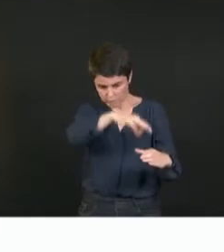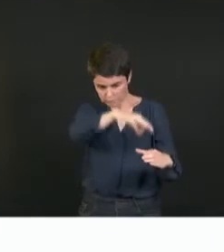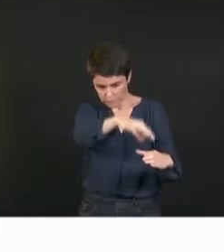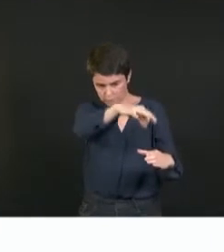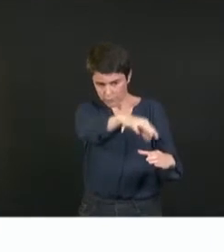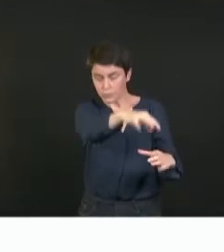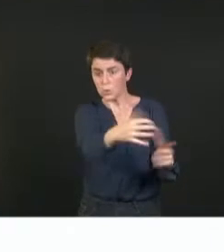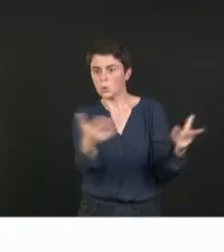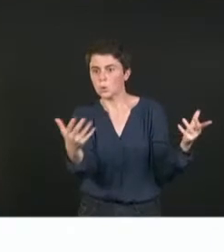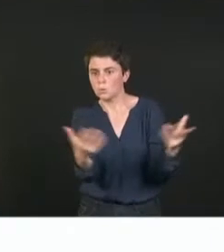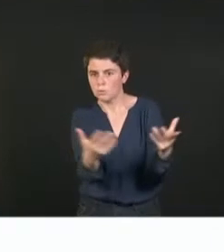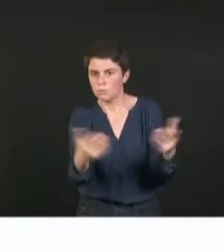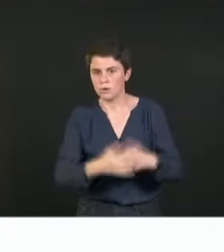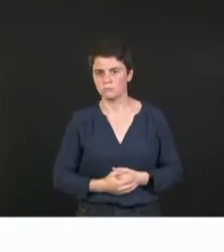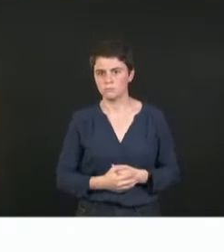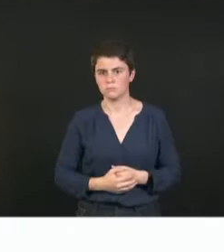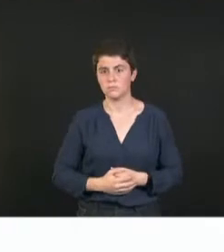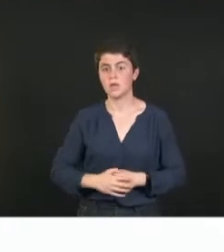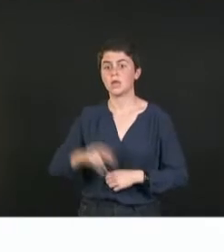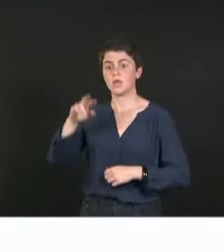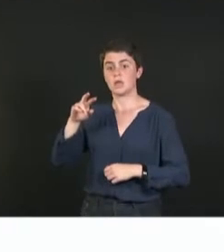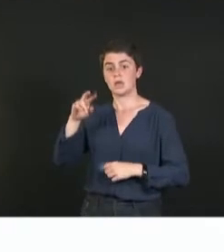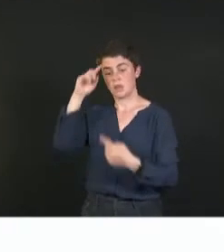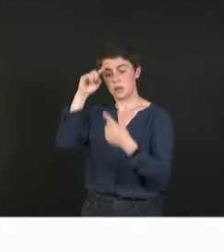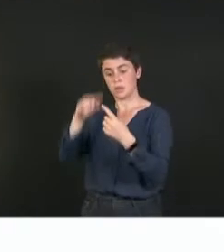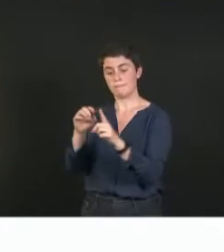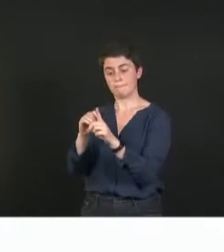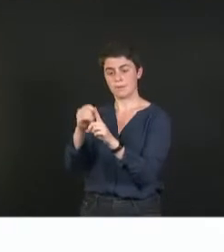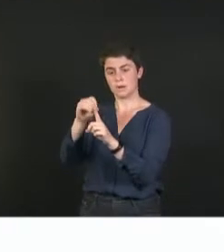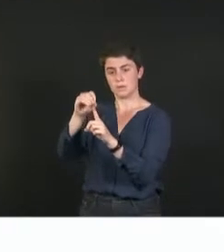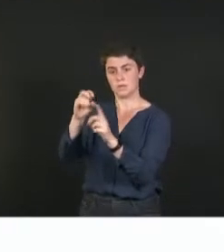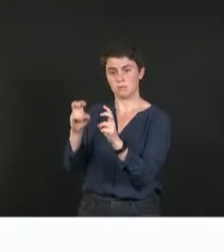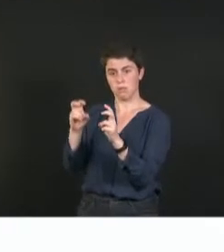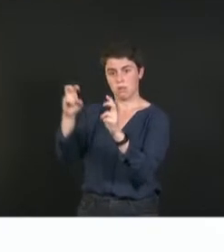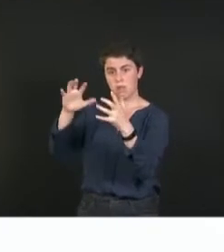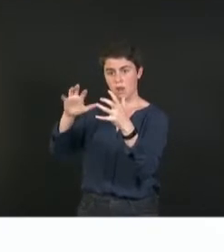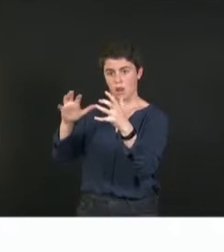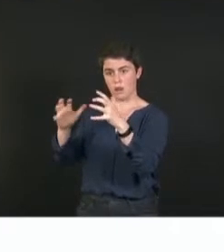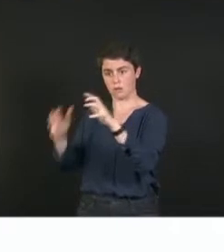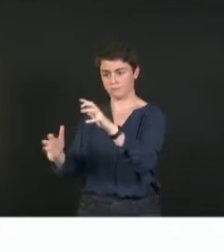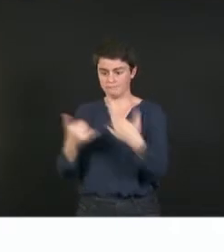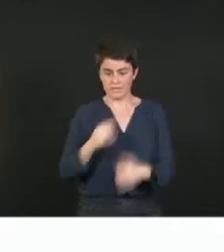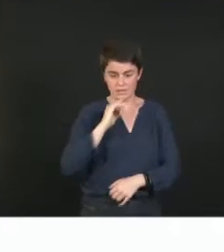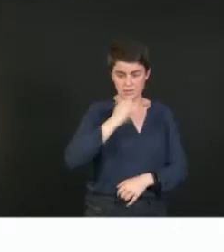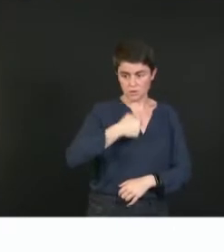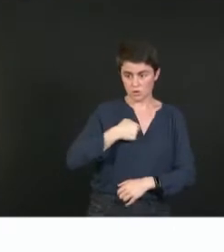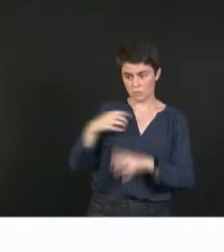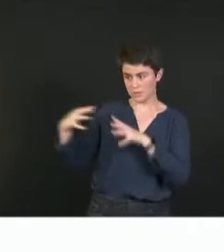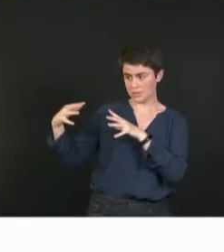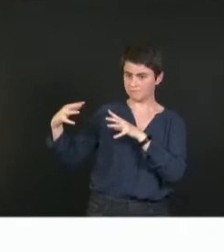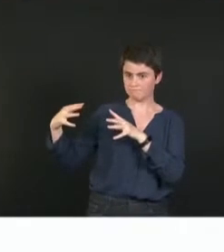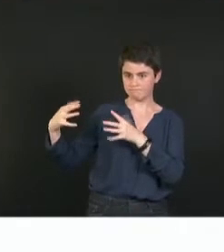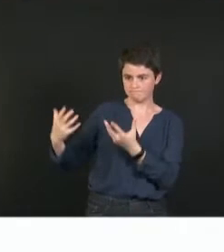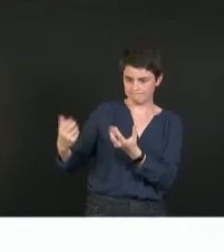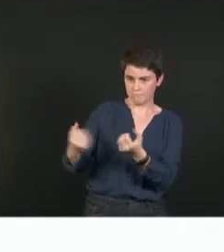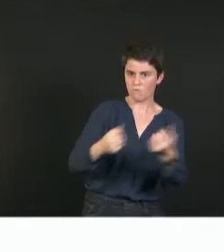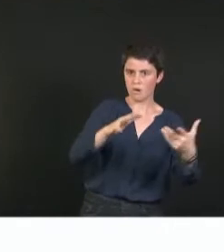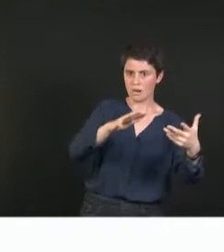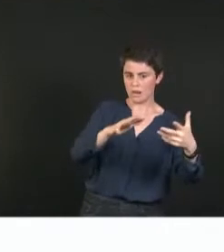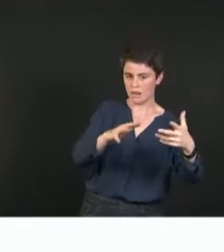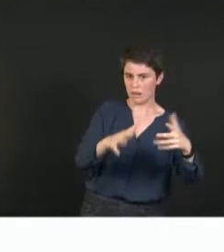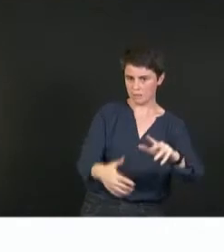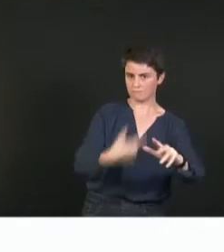les effets du changement climatique, j'en ai parlé tout à l'heure, se font déjà ressentir dans nos forêts en Normandie. Et donc le rôle